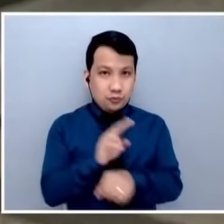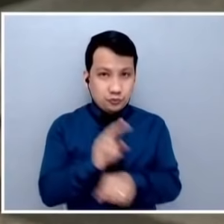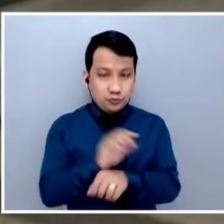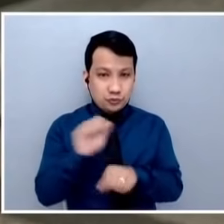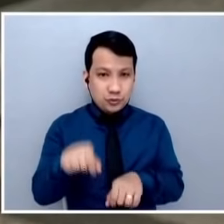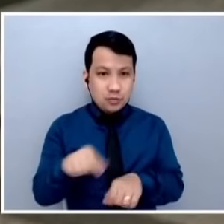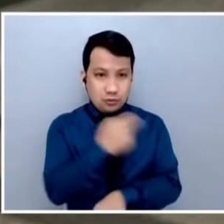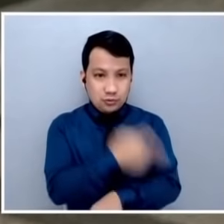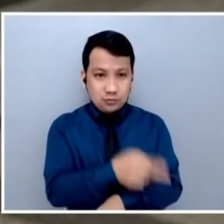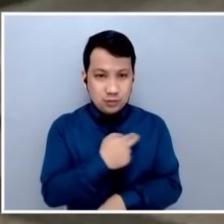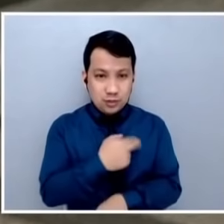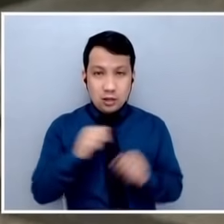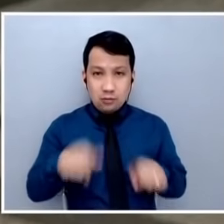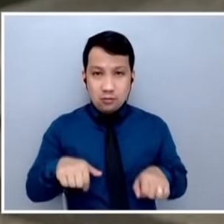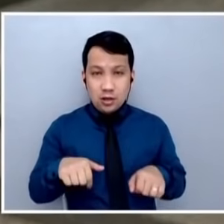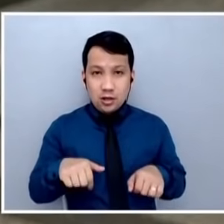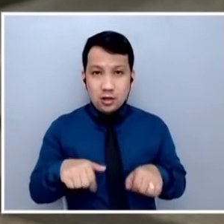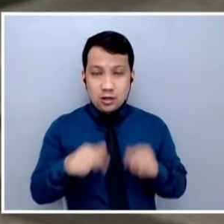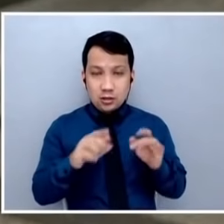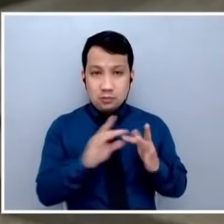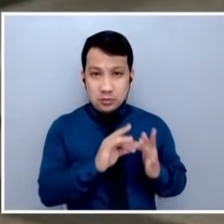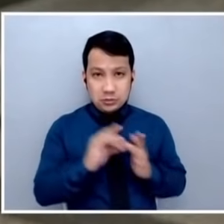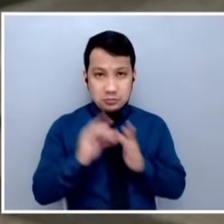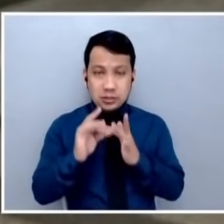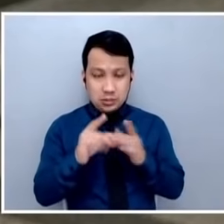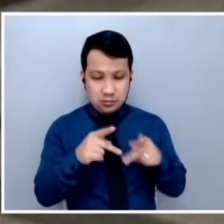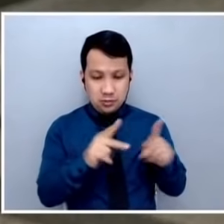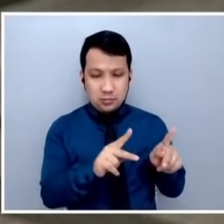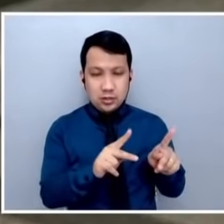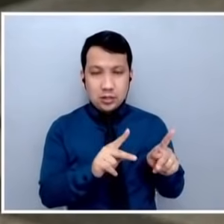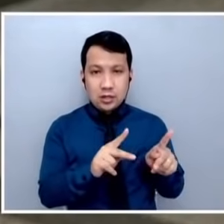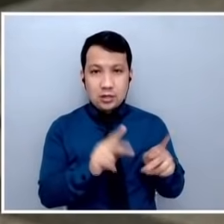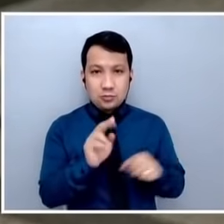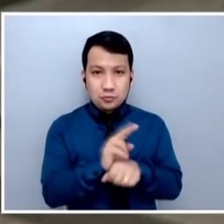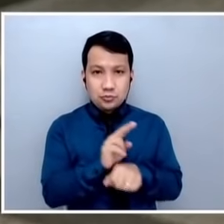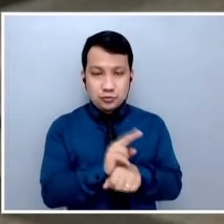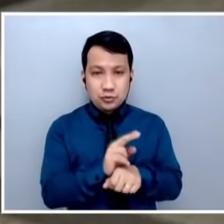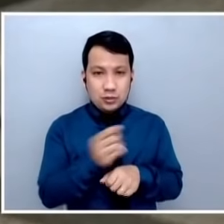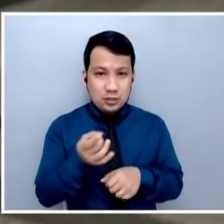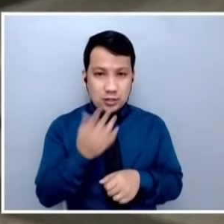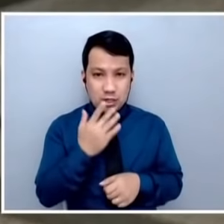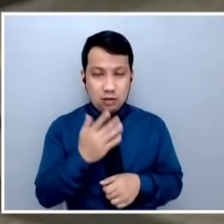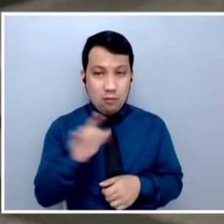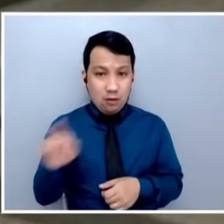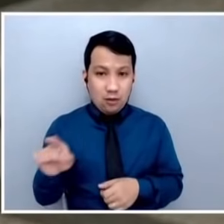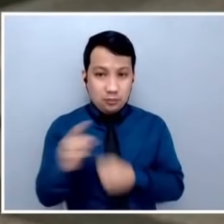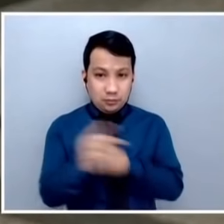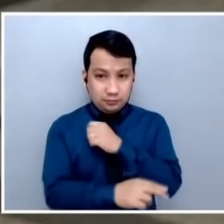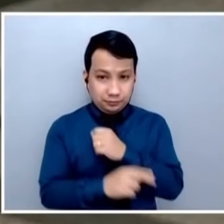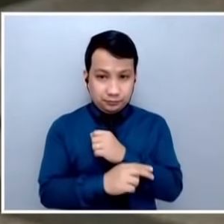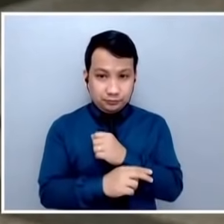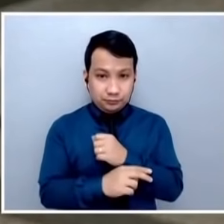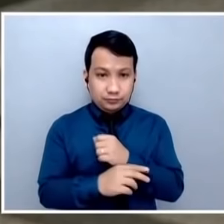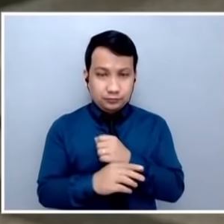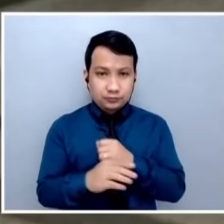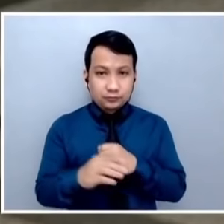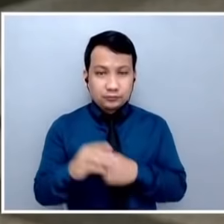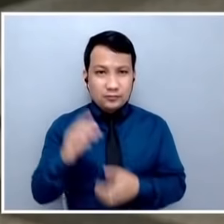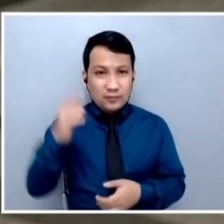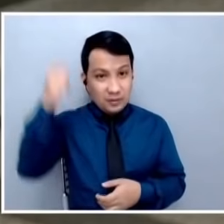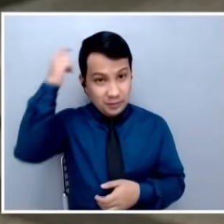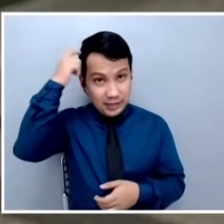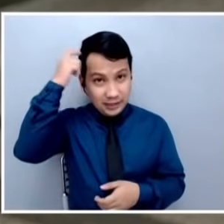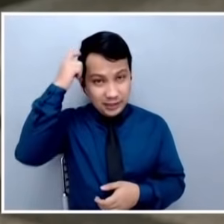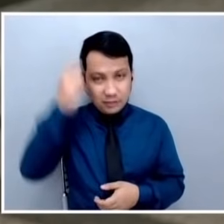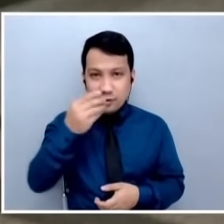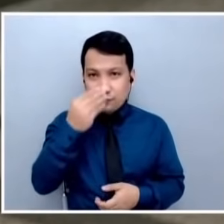ospital na may compassionate special permit para dito. Samantala, ikinatuwa po ng probinsya ng Batanes ang pagbaba ng active cases